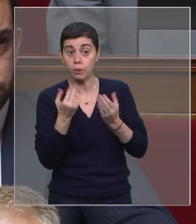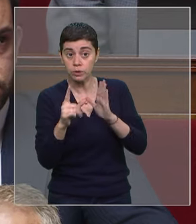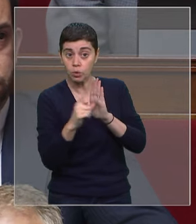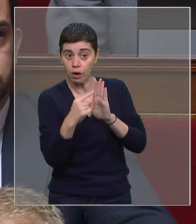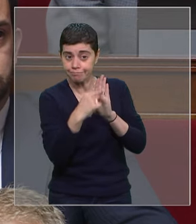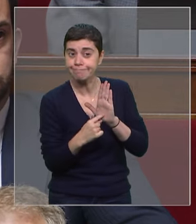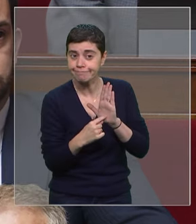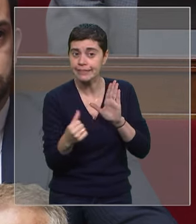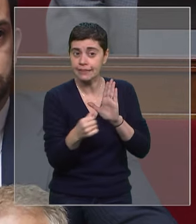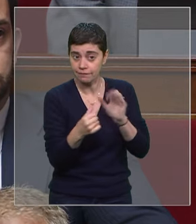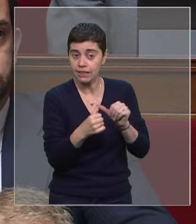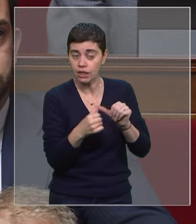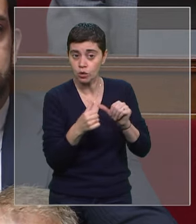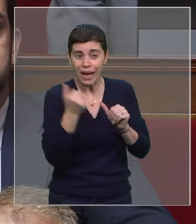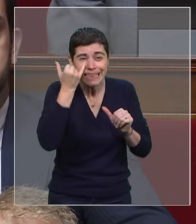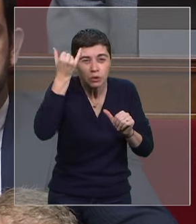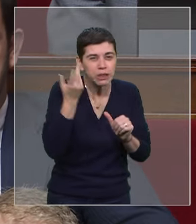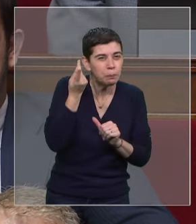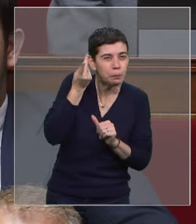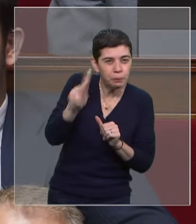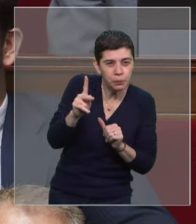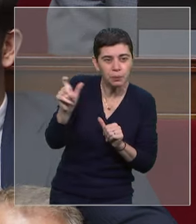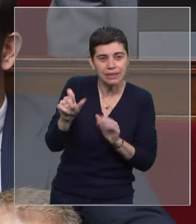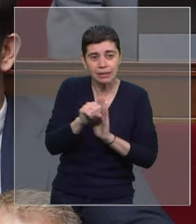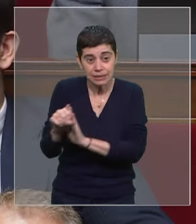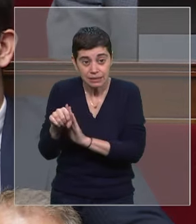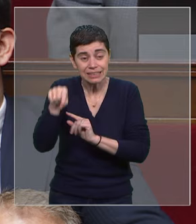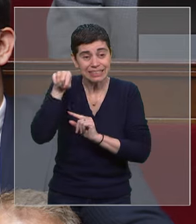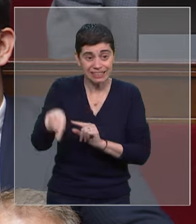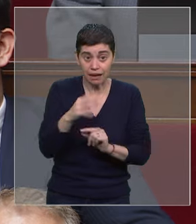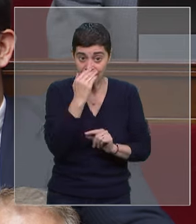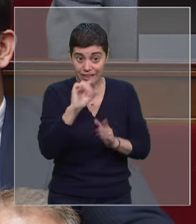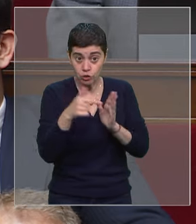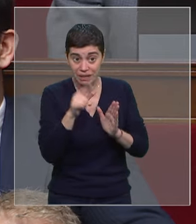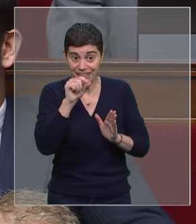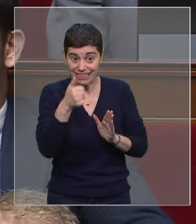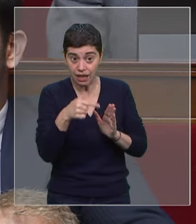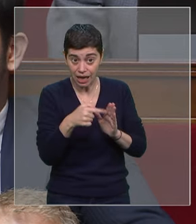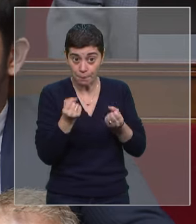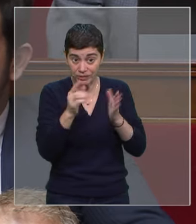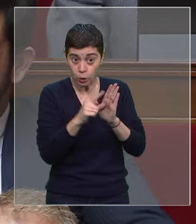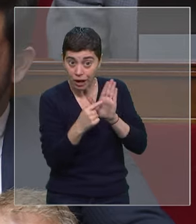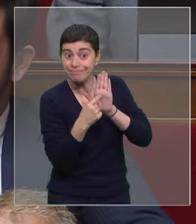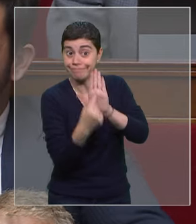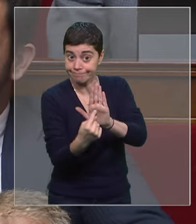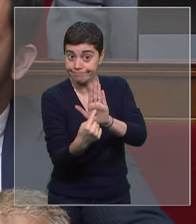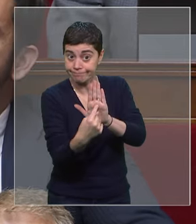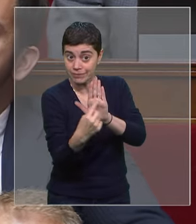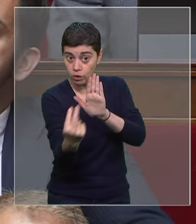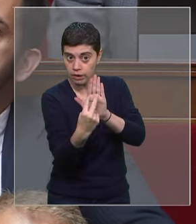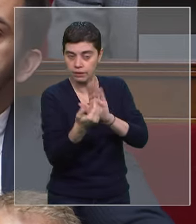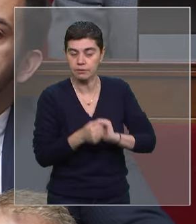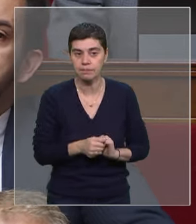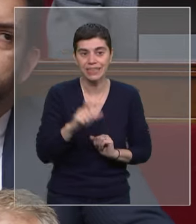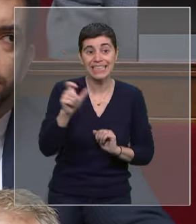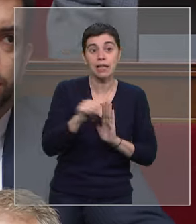à combattre les idéologies islamistes déposée en février 2021. Pour combattre les islamistes,